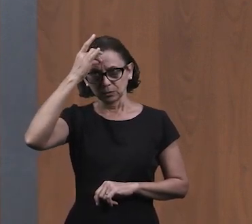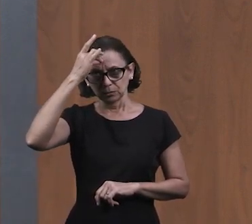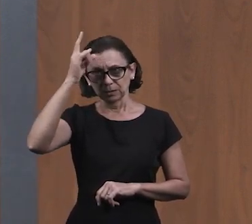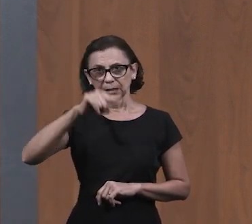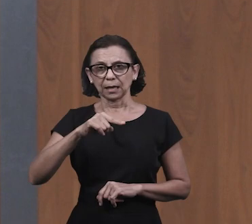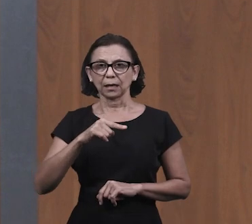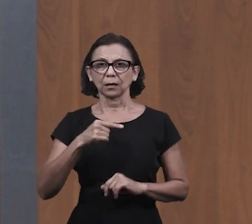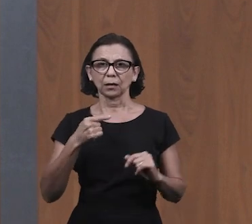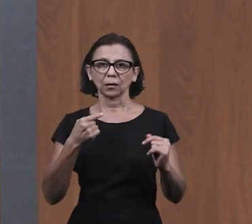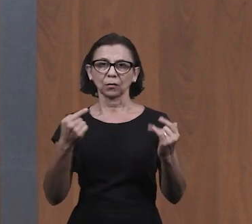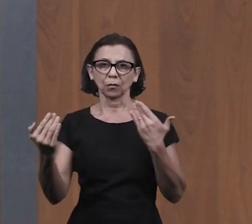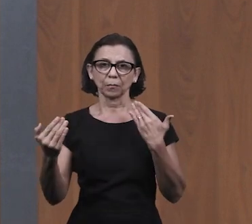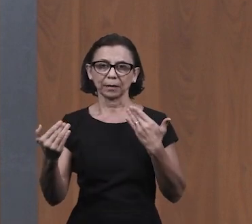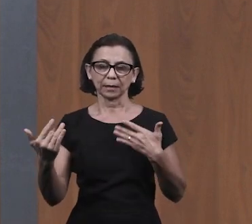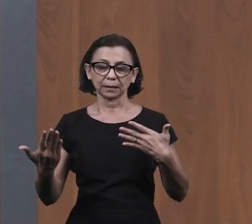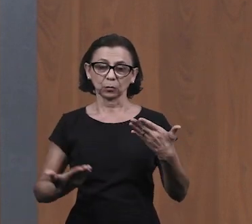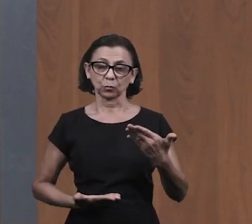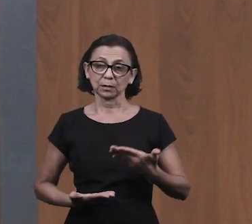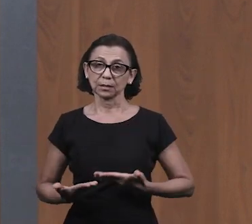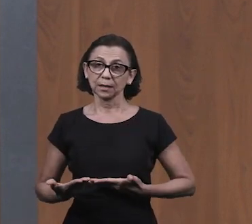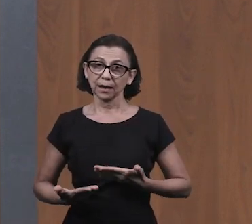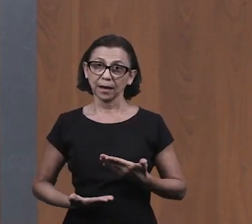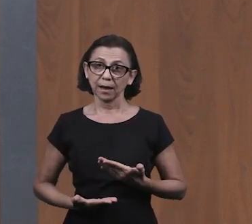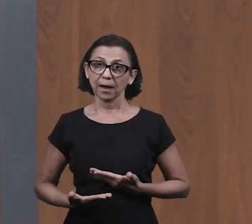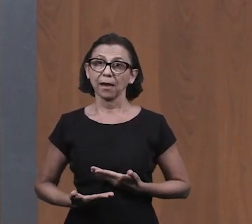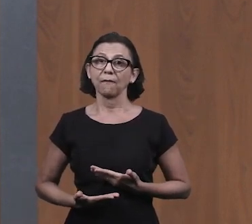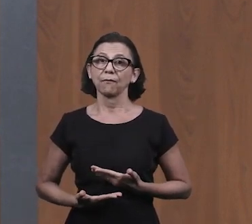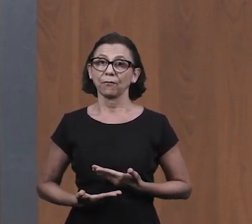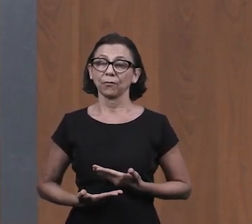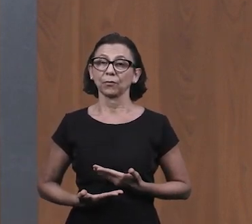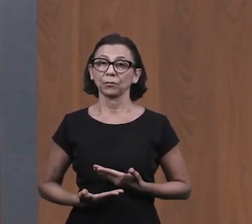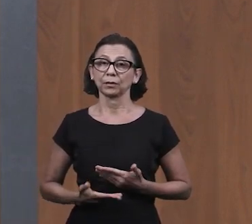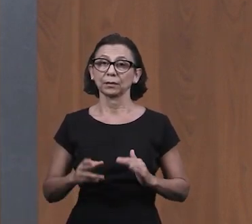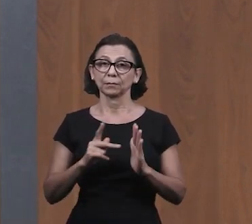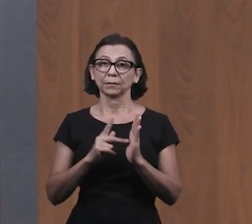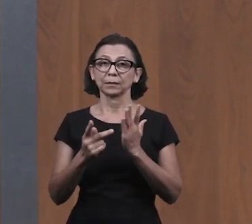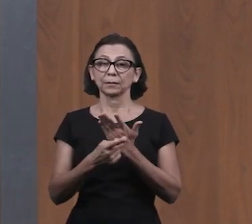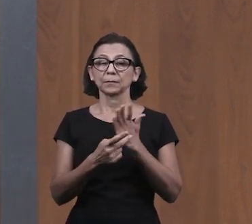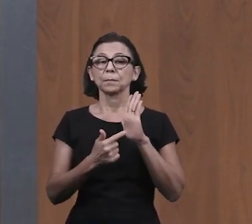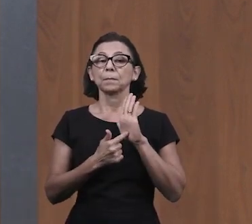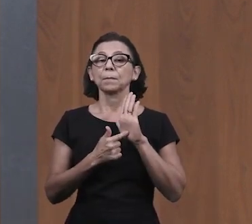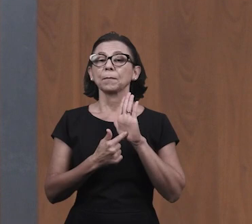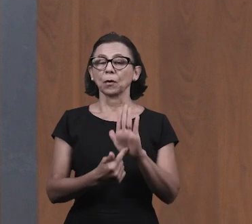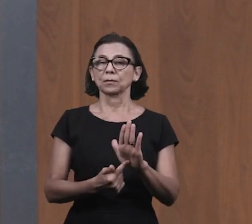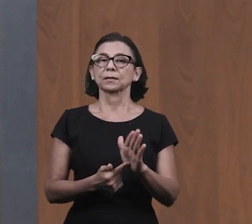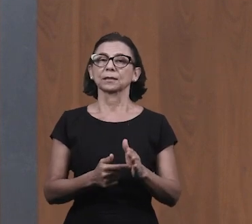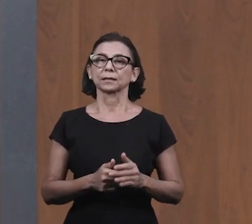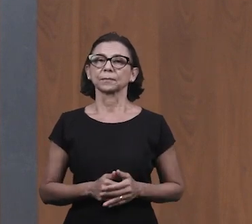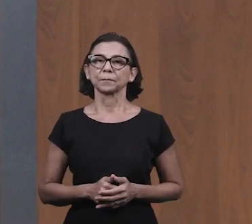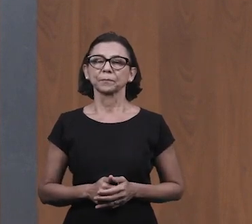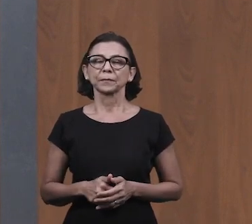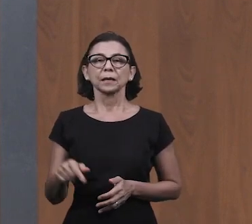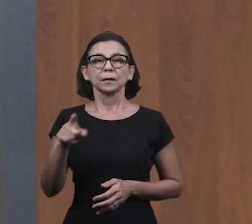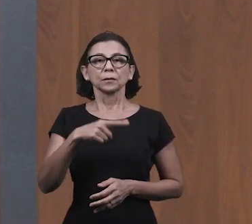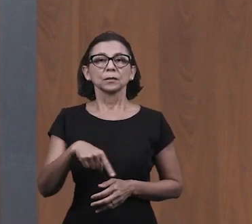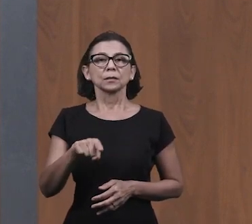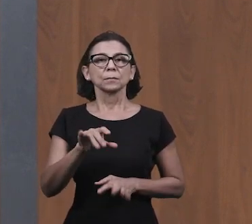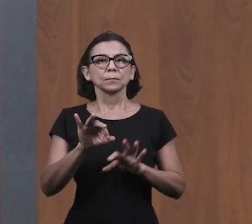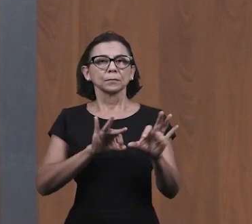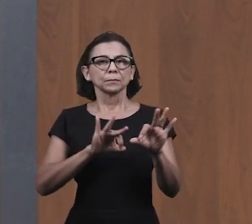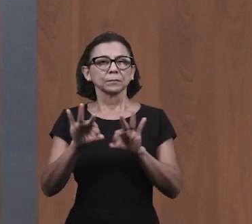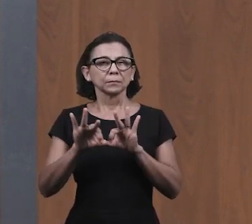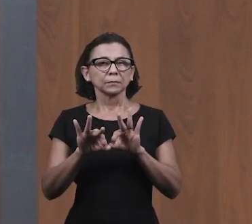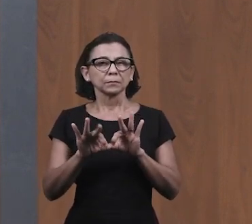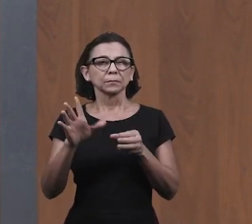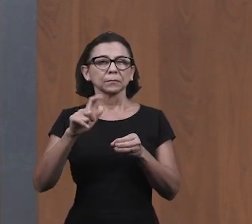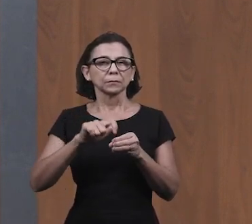à la parabole. Donc, pour nous inviter et nous dire que nous devons être prêts pour le retour